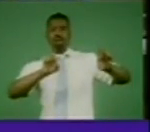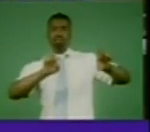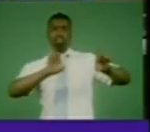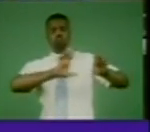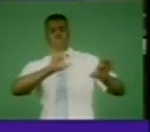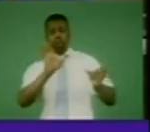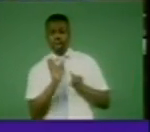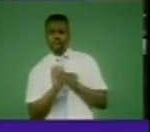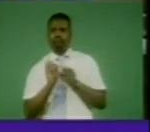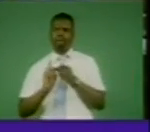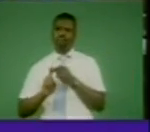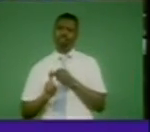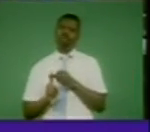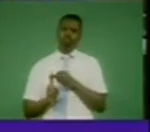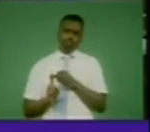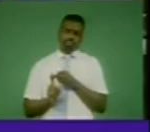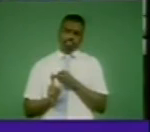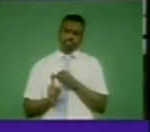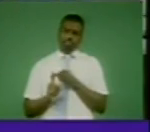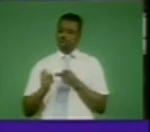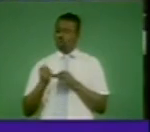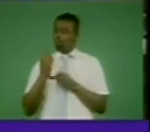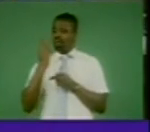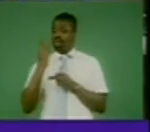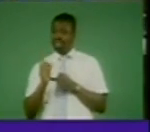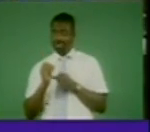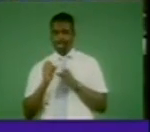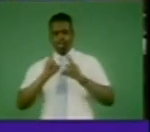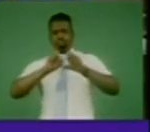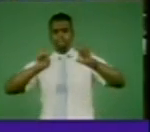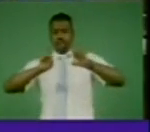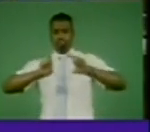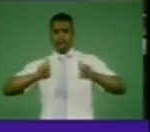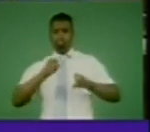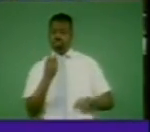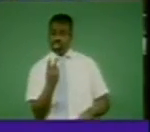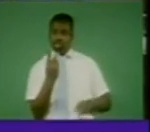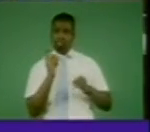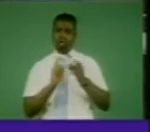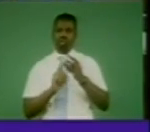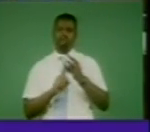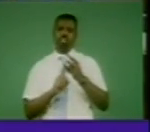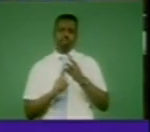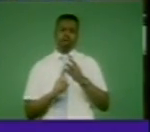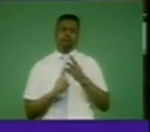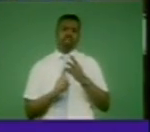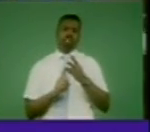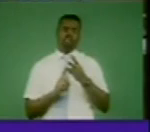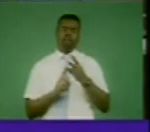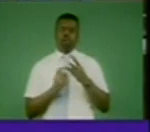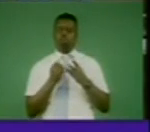ibara 88 hadi ibara ya 95. Kura 28 ibara